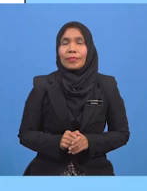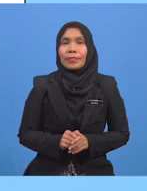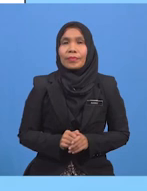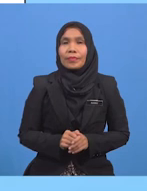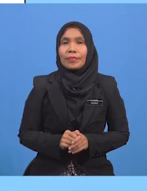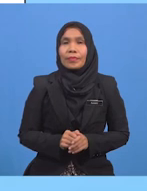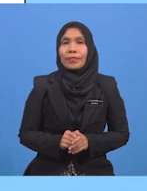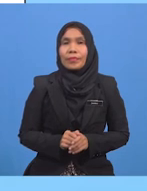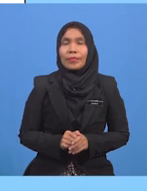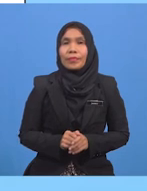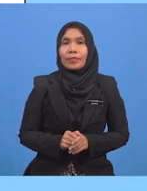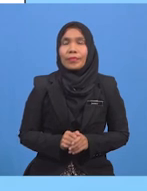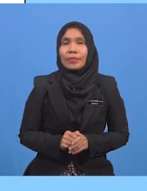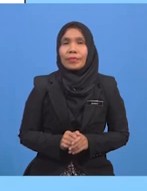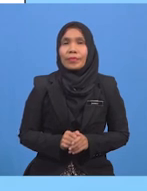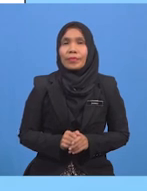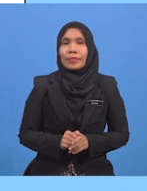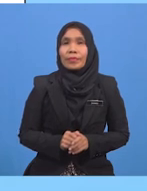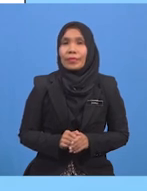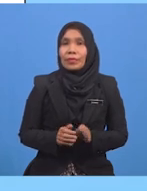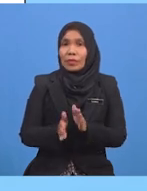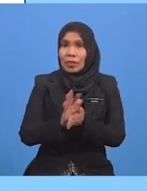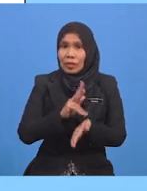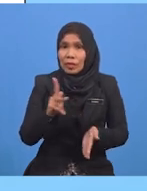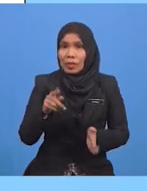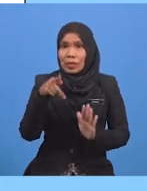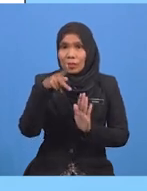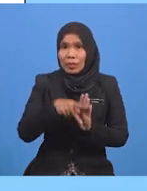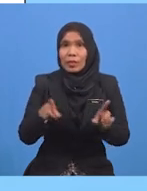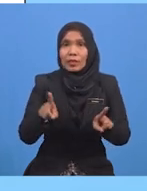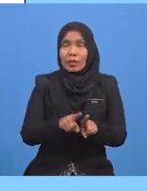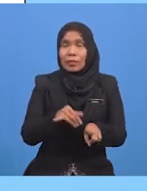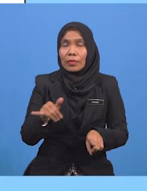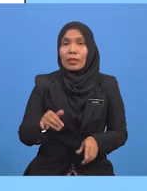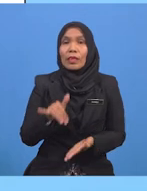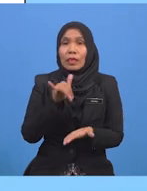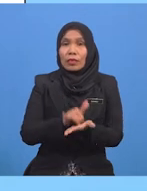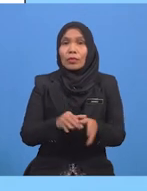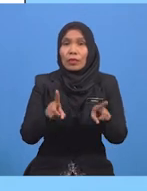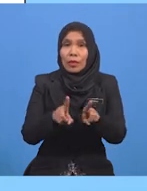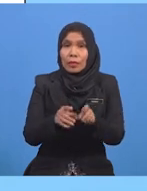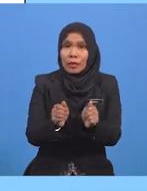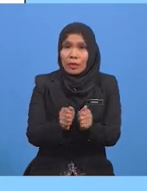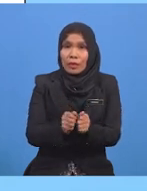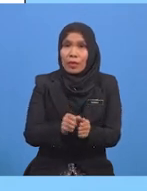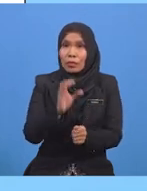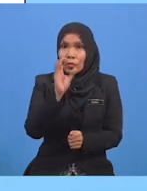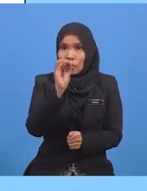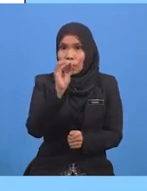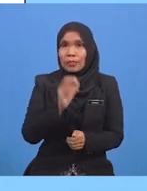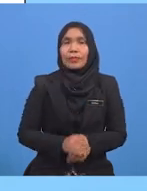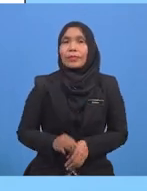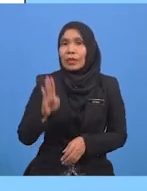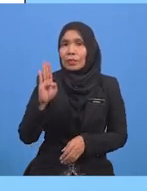Kemudian, jadikan persamaan itu sama dengan sifar. B kuasa